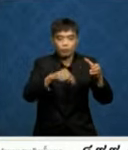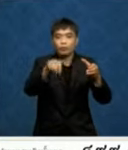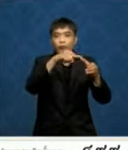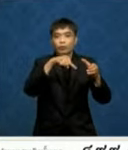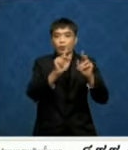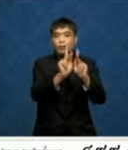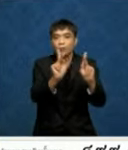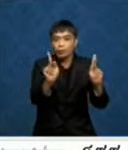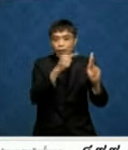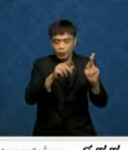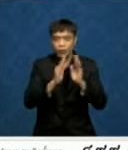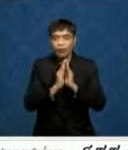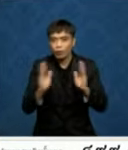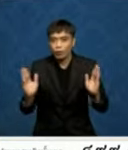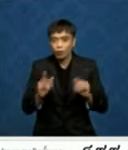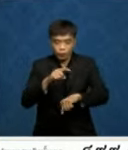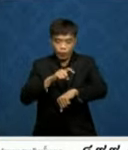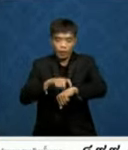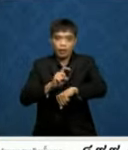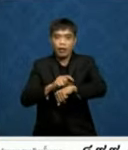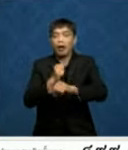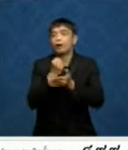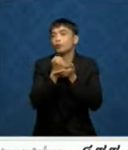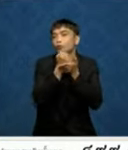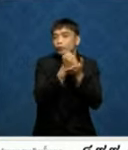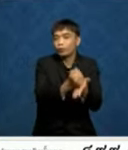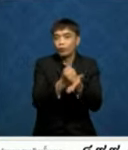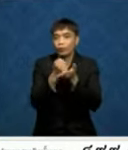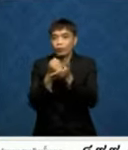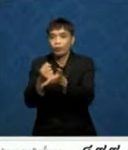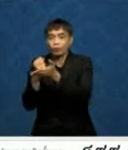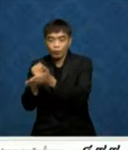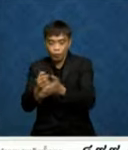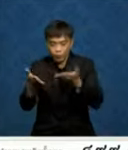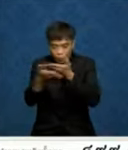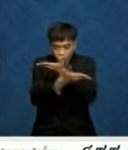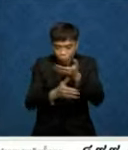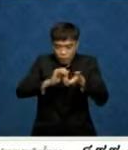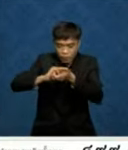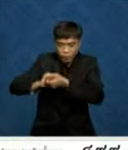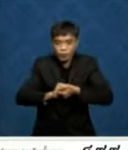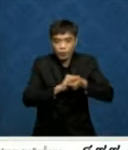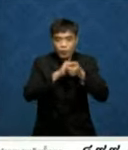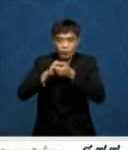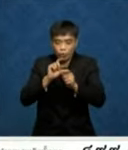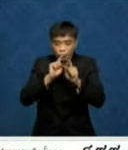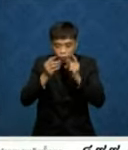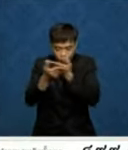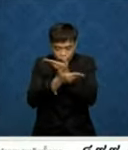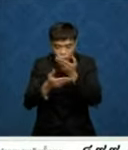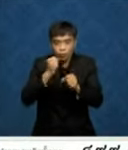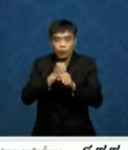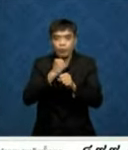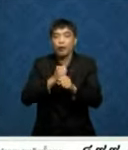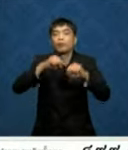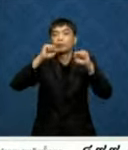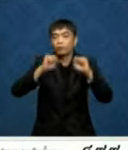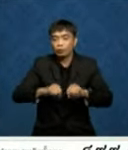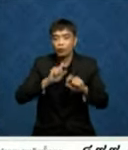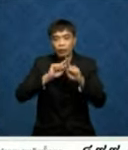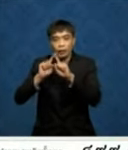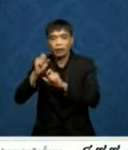ได้ให้ความสำคัญเสียสละเวลาและร่วมมือกันในการพิจารณาร่างพระราชบัญญัติงบประมาณรายจ่ายเพิ่มเติมประจำปีงบประ